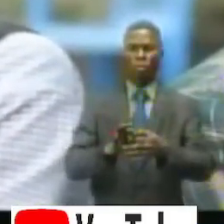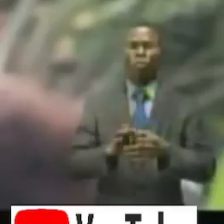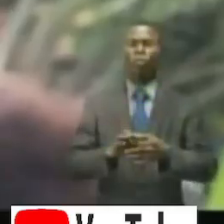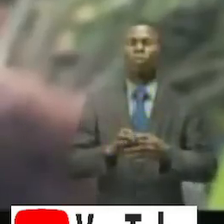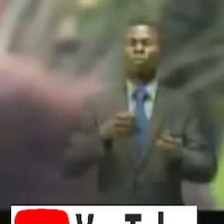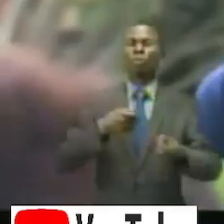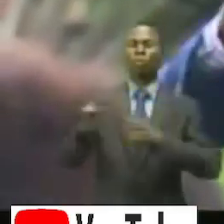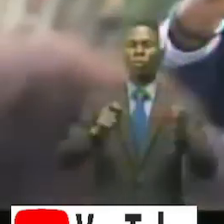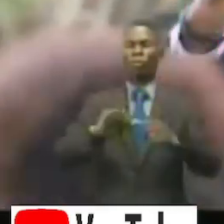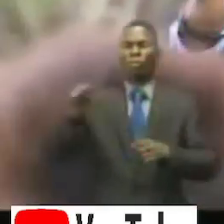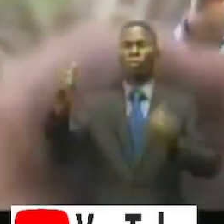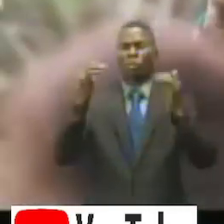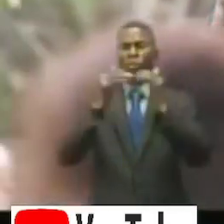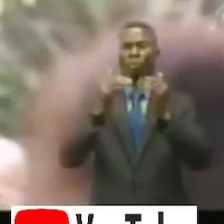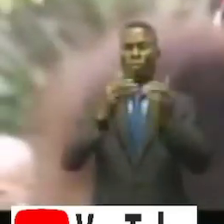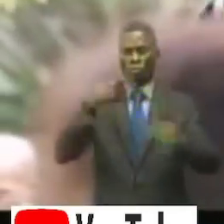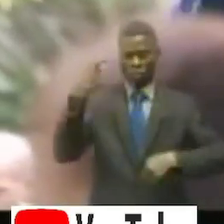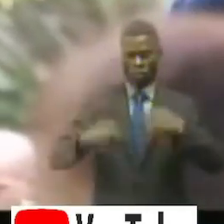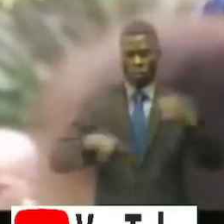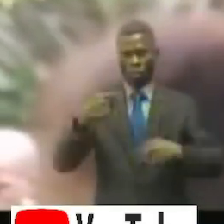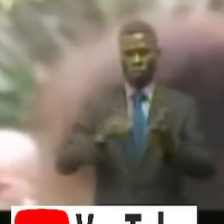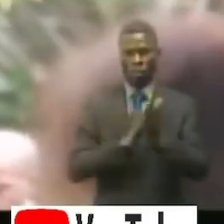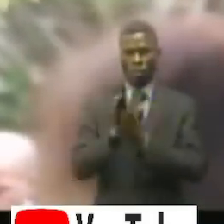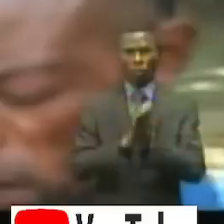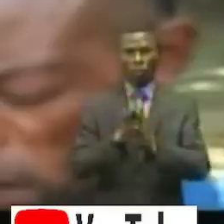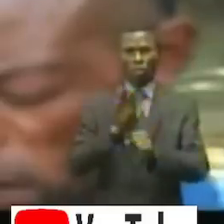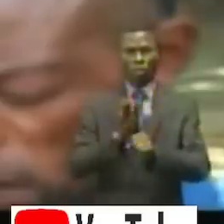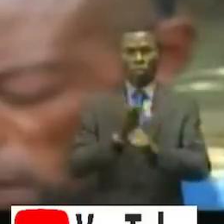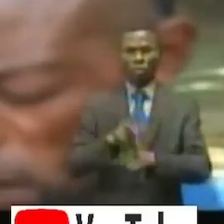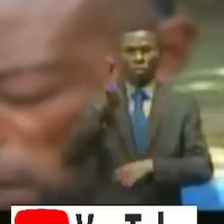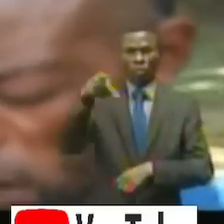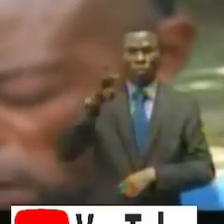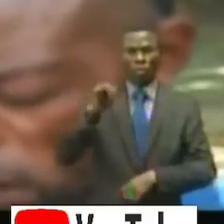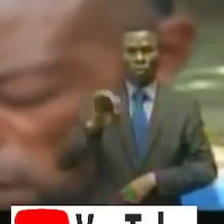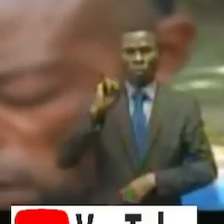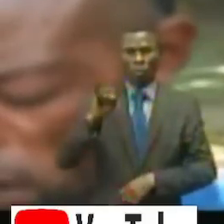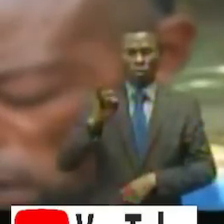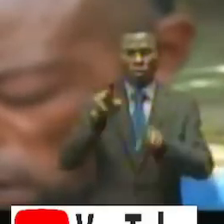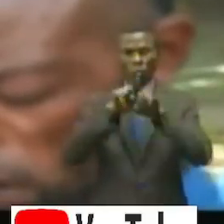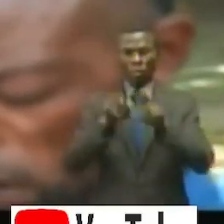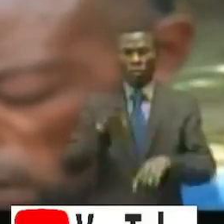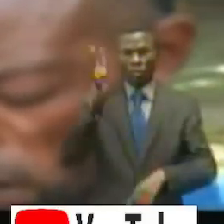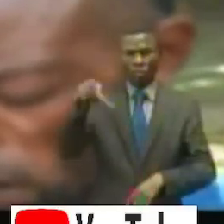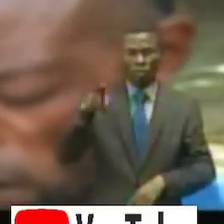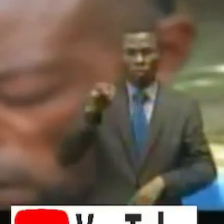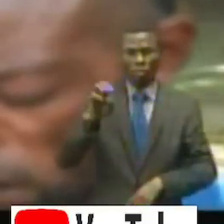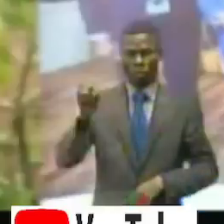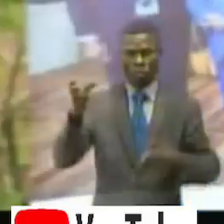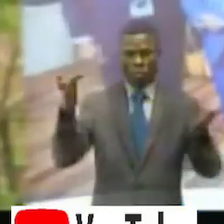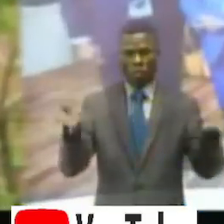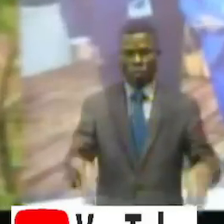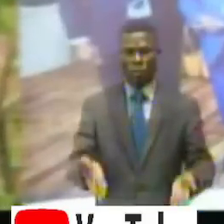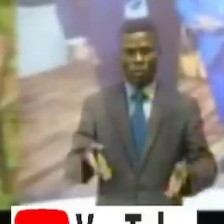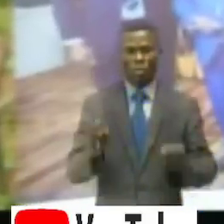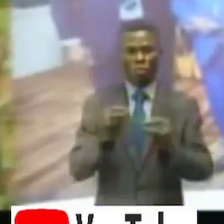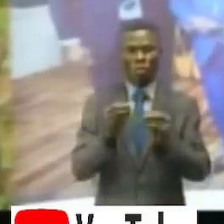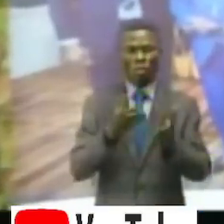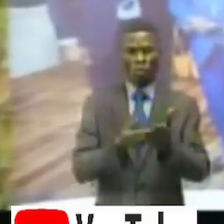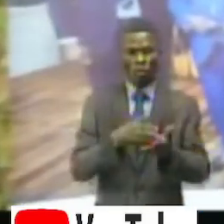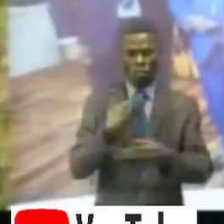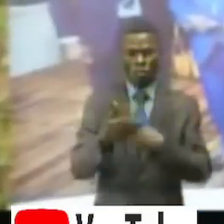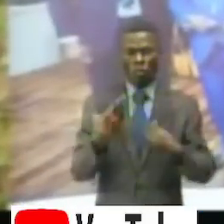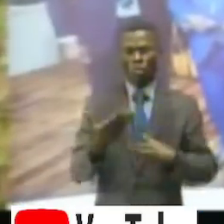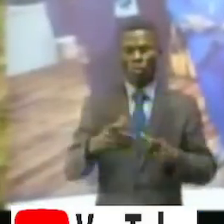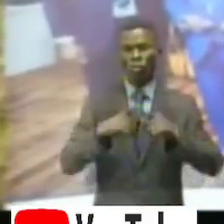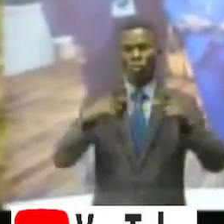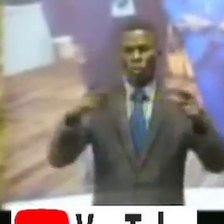marchés étrangers. Ces discussions intéressent beaucoup les PME et PMI présentes à cette rencontre. Nous devons faire des grandes choses,